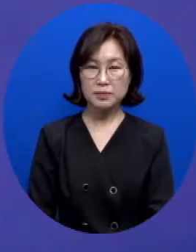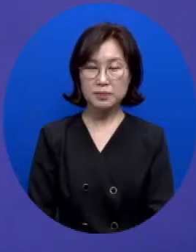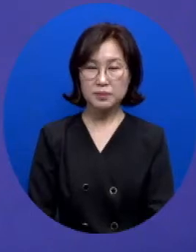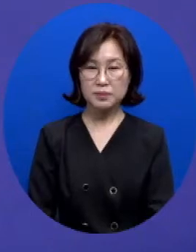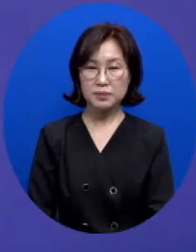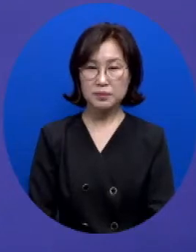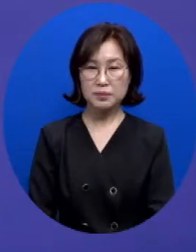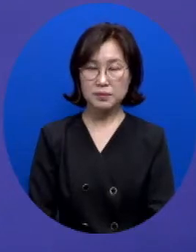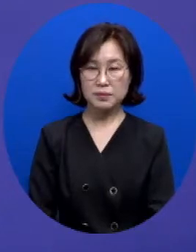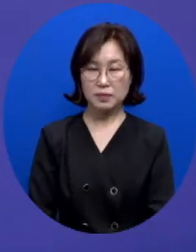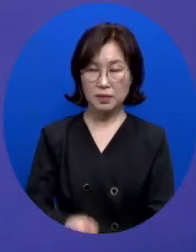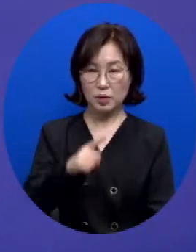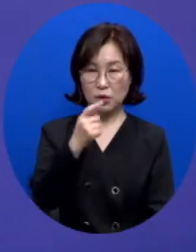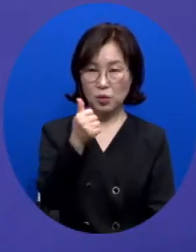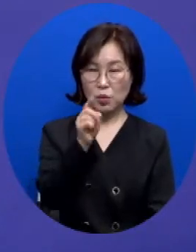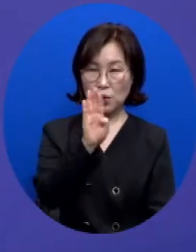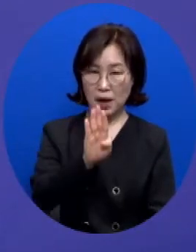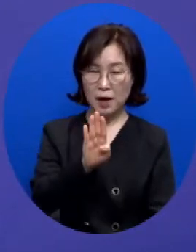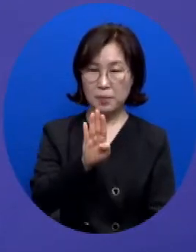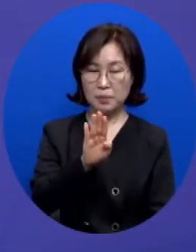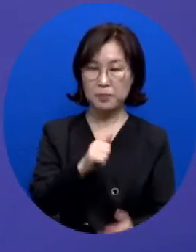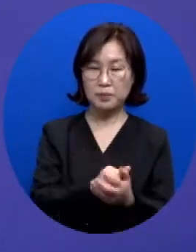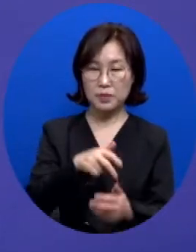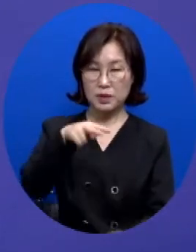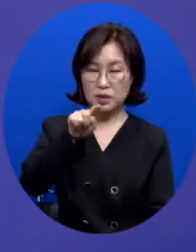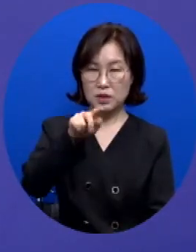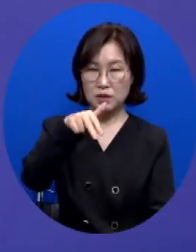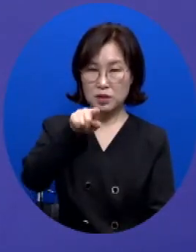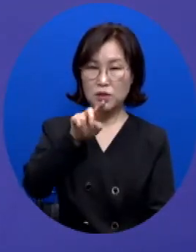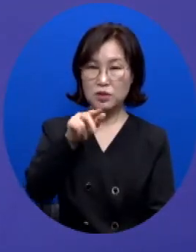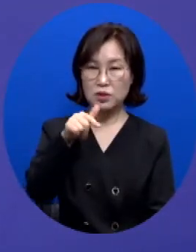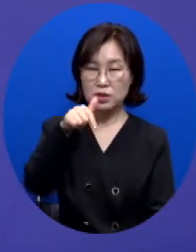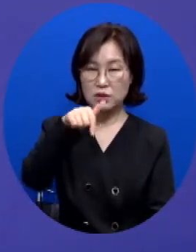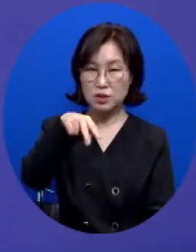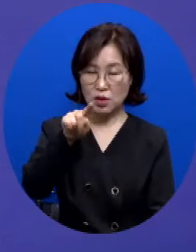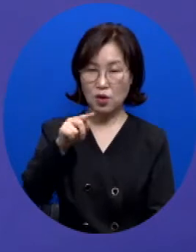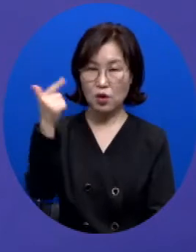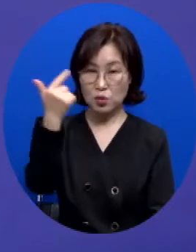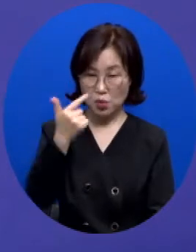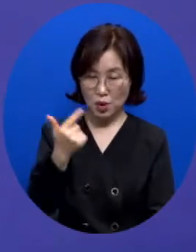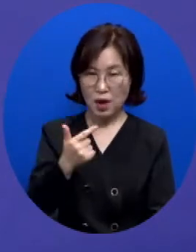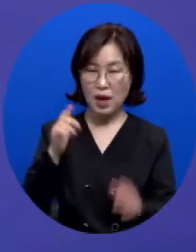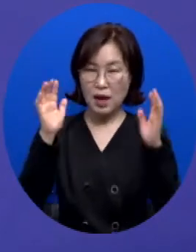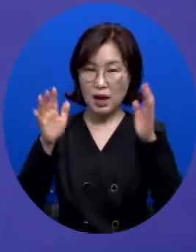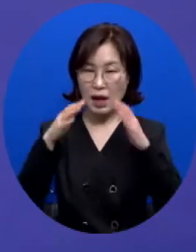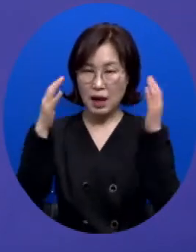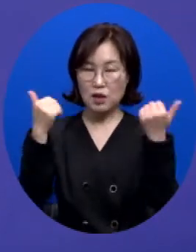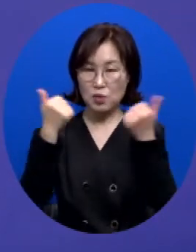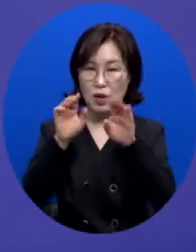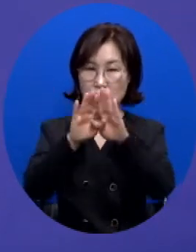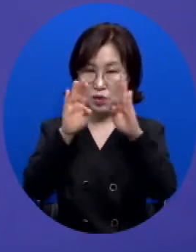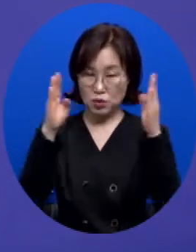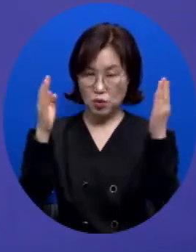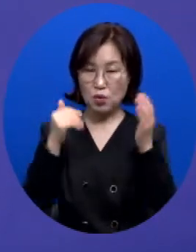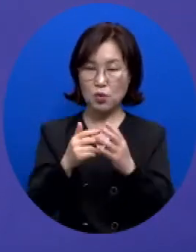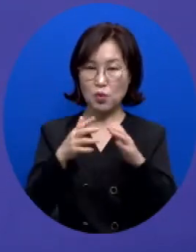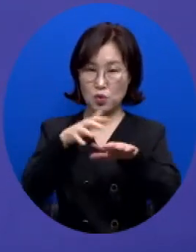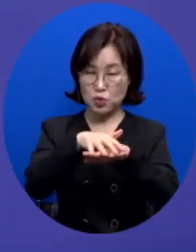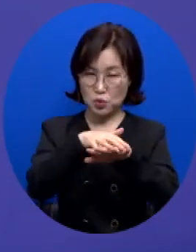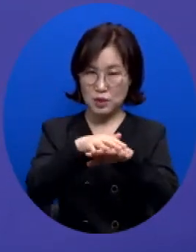대한예수교 장로회 통합 총회 산하 전선 5 베가 가을 정기 노벨을 열고 새롭게 조직을 구성해 사욕을